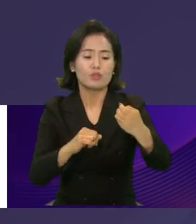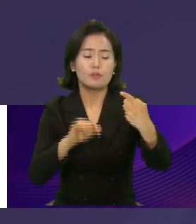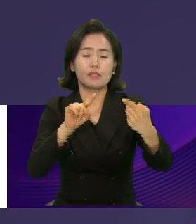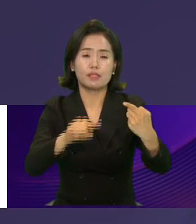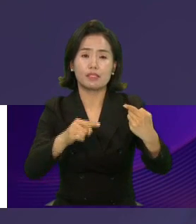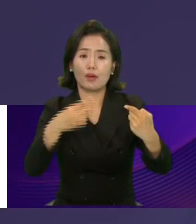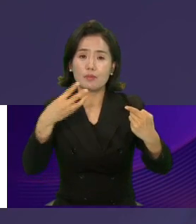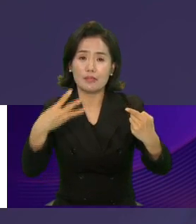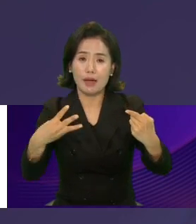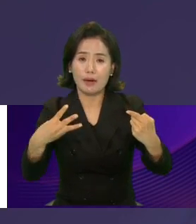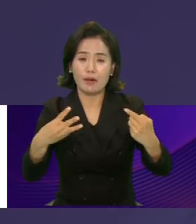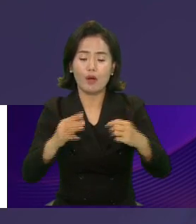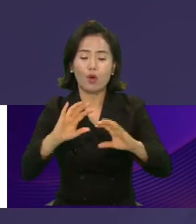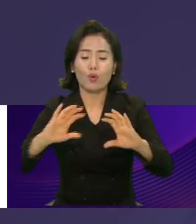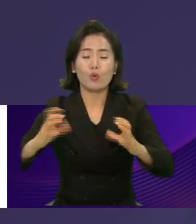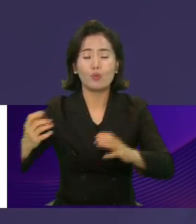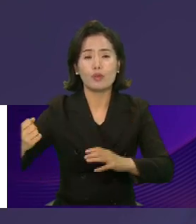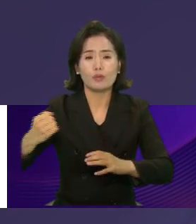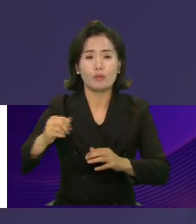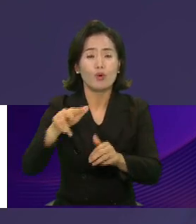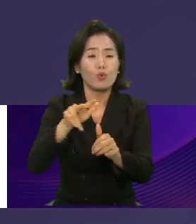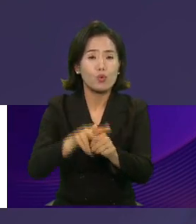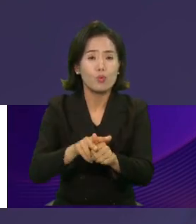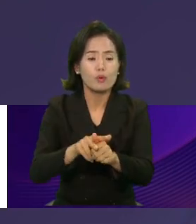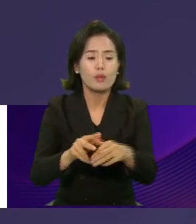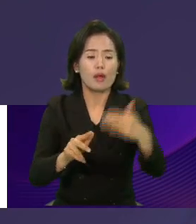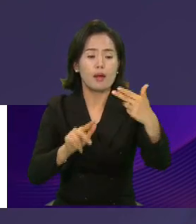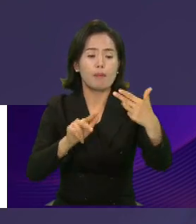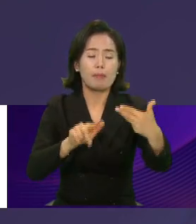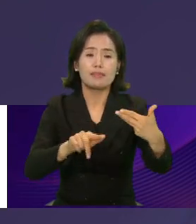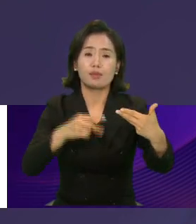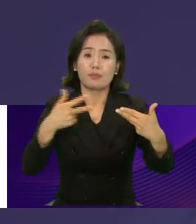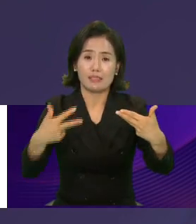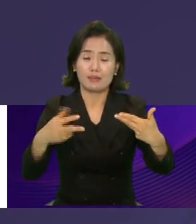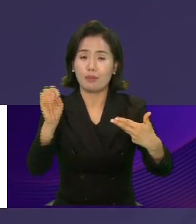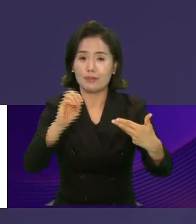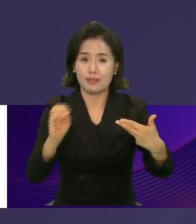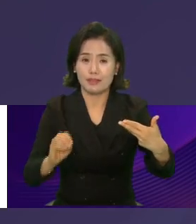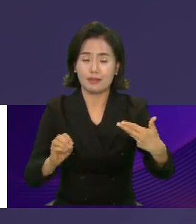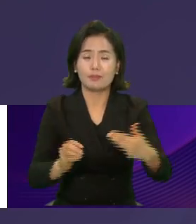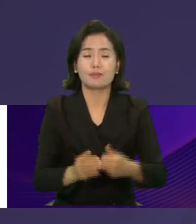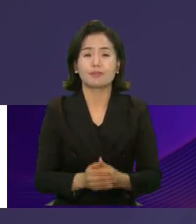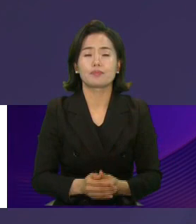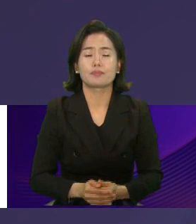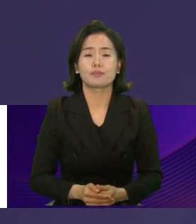91.3%, 2파전에서 국민의힘 김형주 후보는 8.7% 득표하고 있습니다.